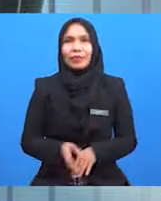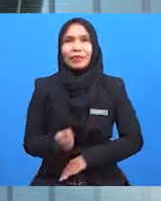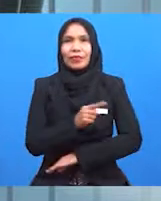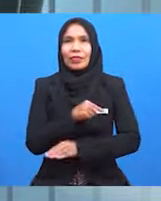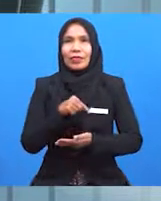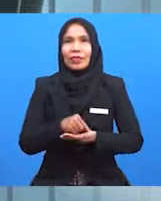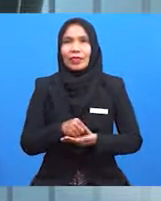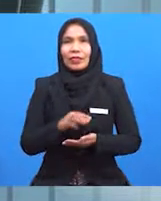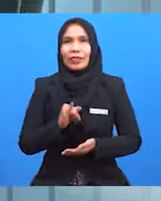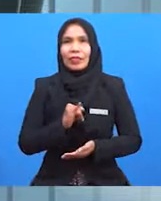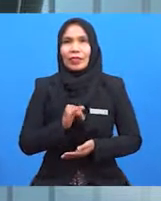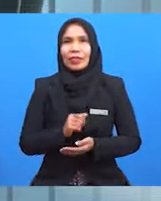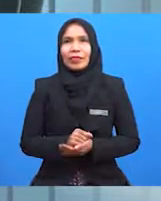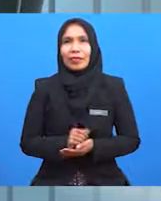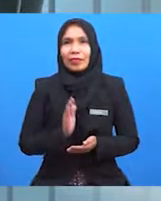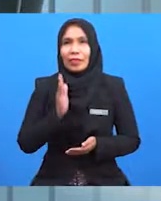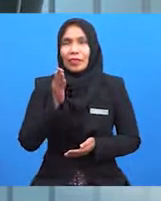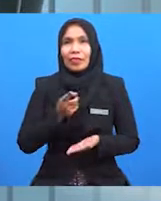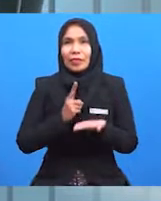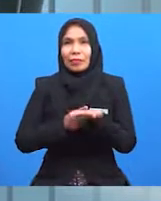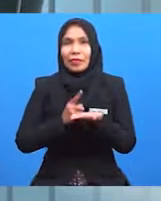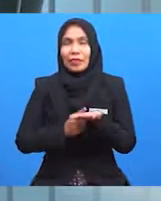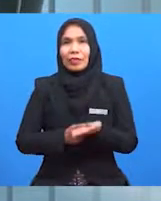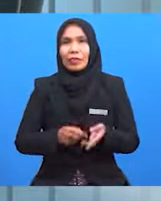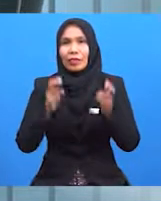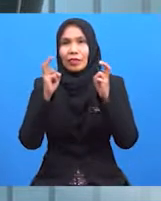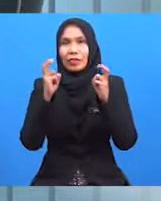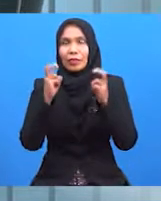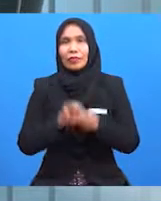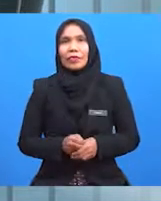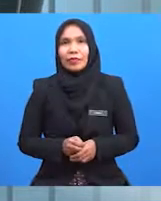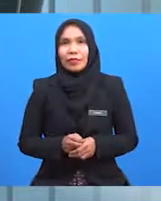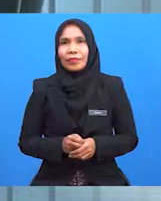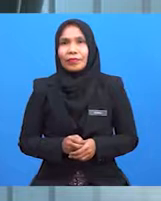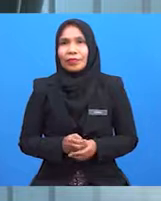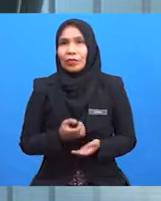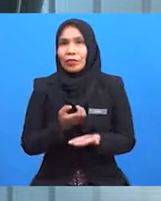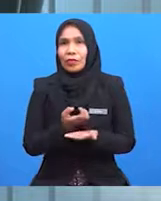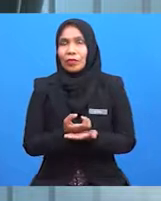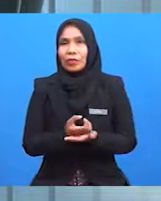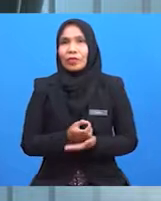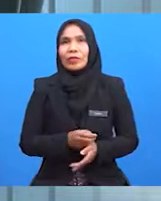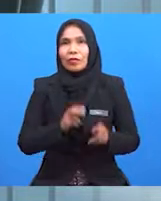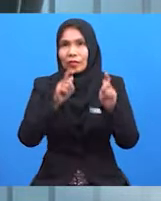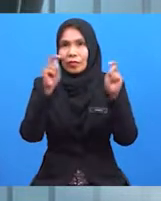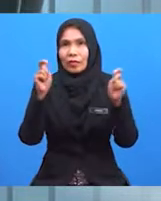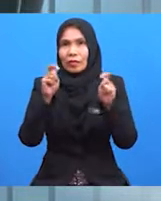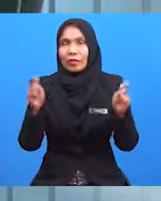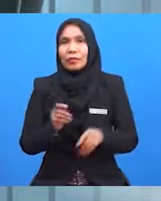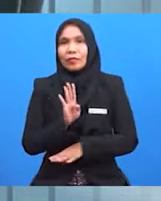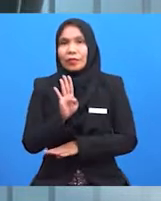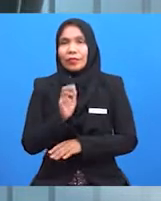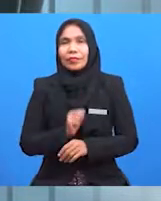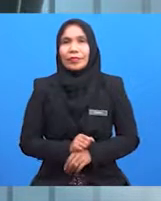ini saya, Nafani Azli, akan membincangkan topik bagi mata pelajaran ekonomi tingkatan 4.